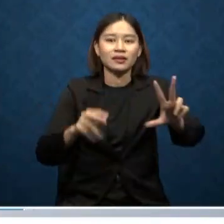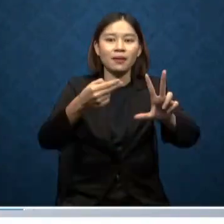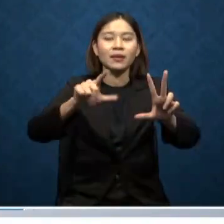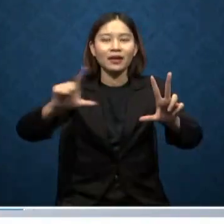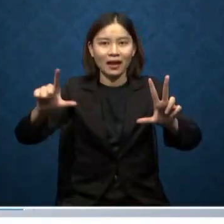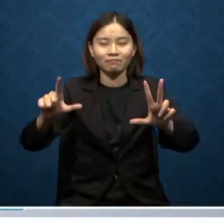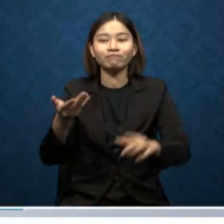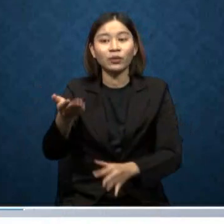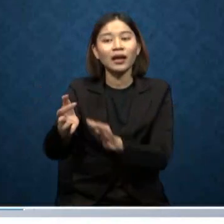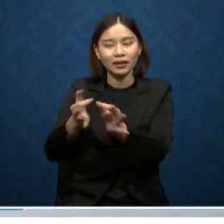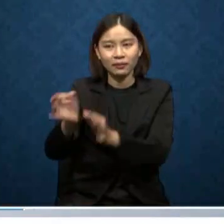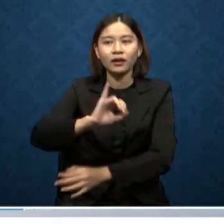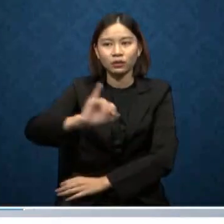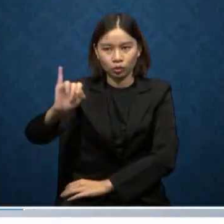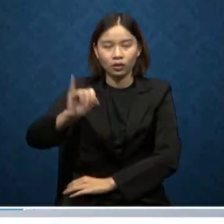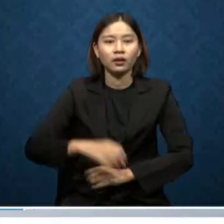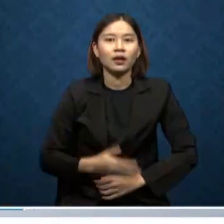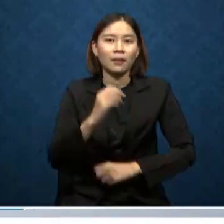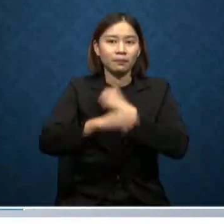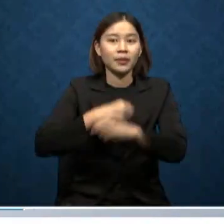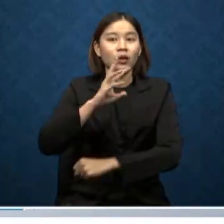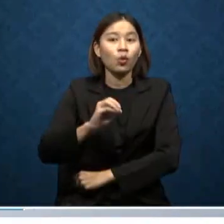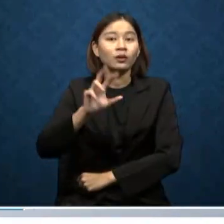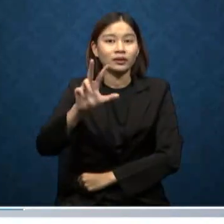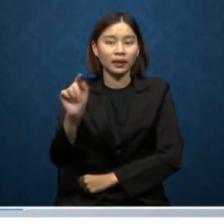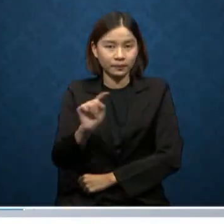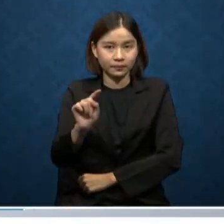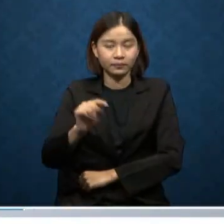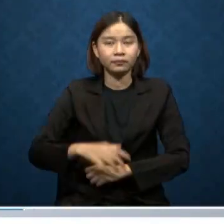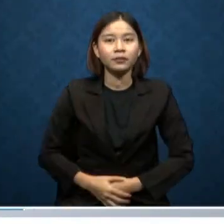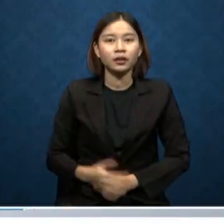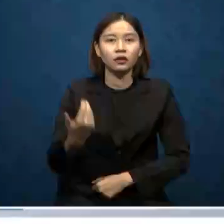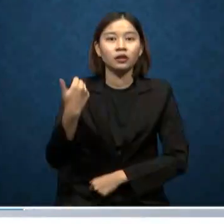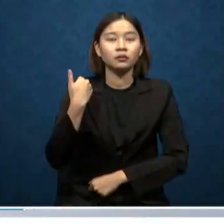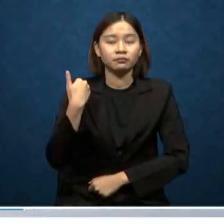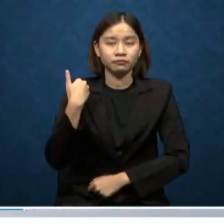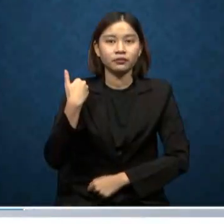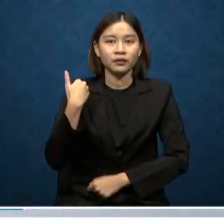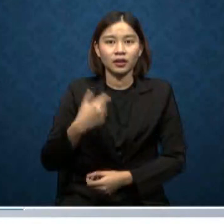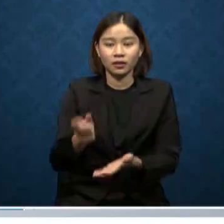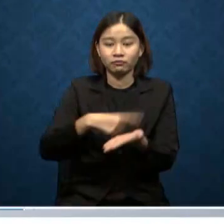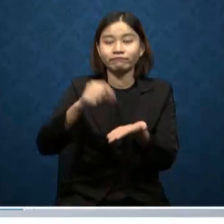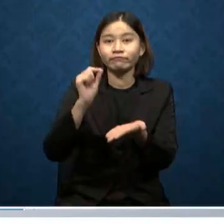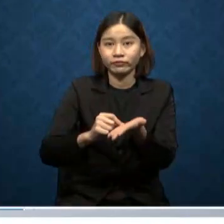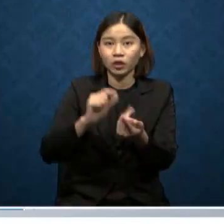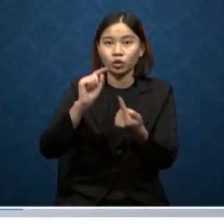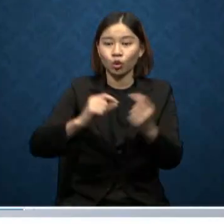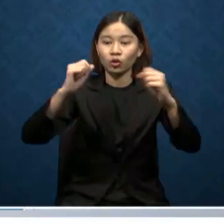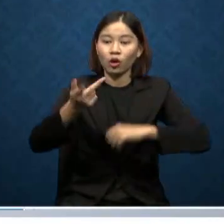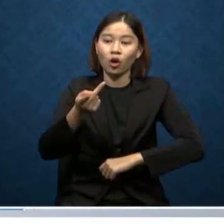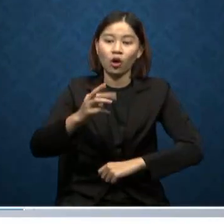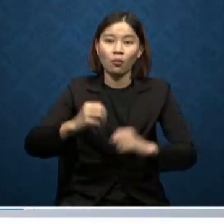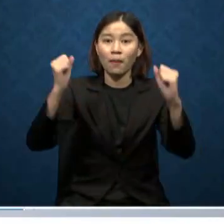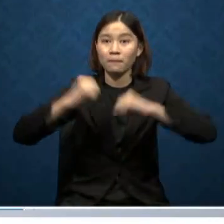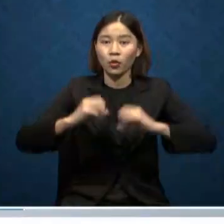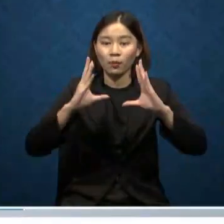านเรียนถูกต้องในสวขป 6-3 เองครับมีการอนุมัติผ่านมัินาดราษมนตรีใ